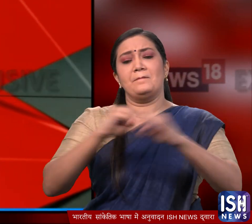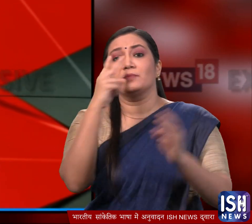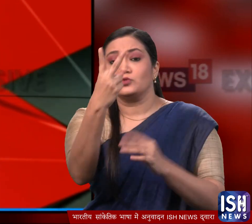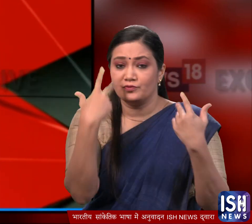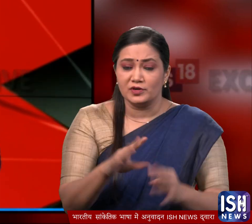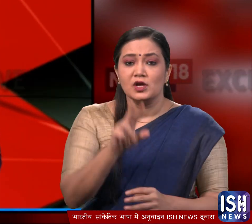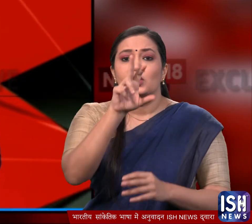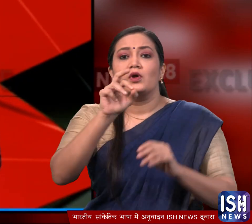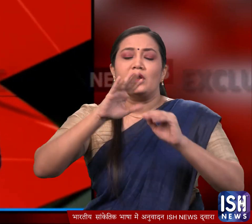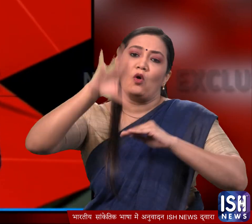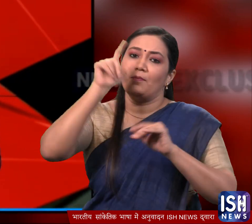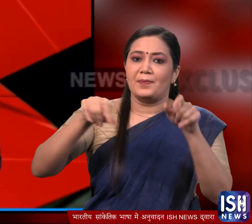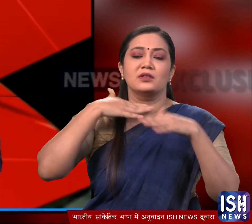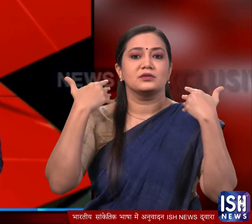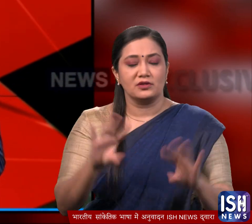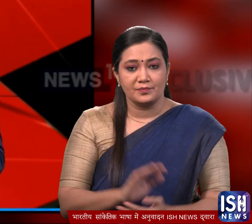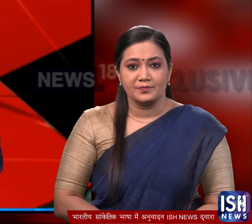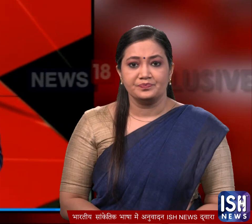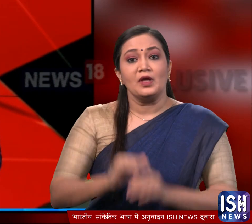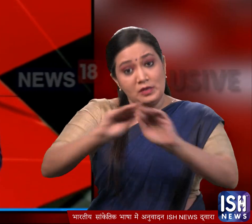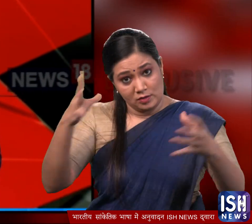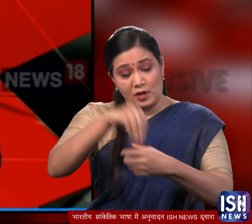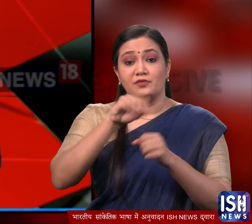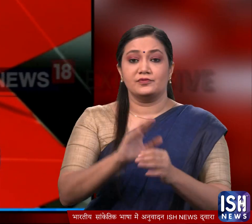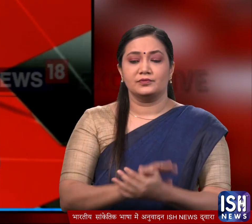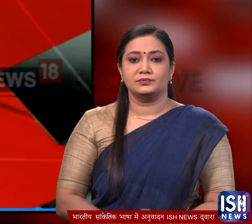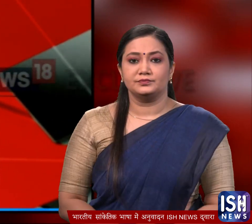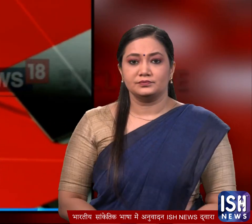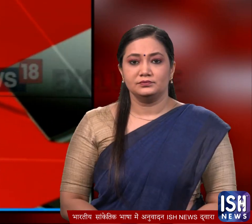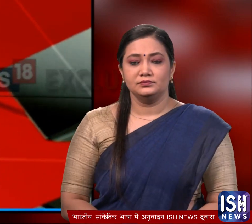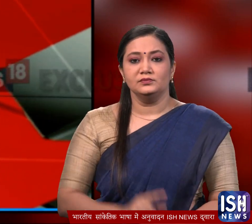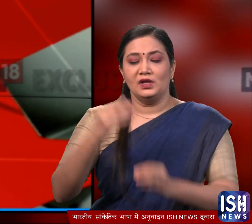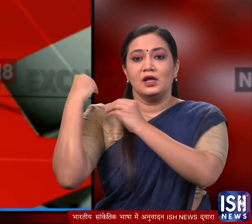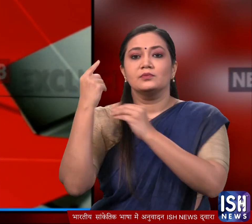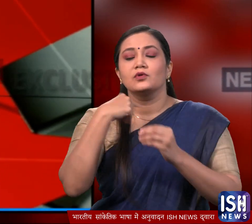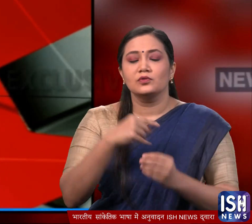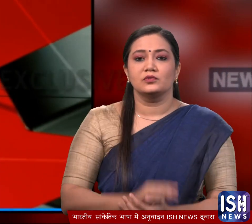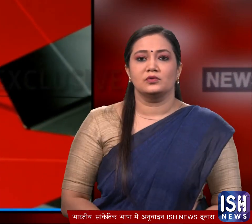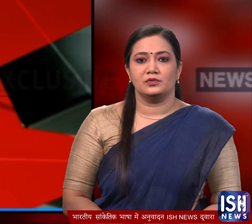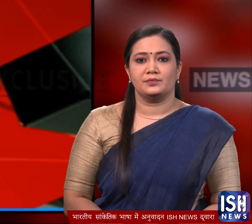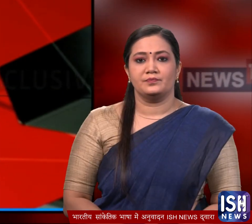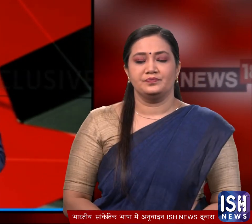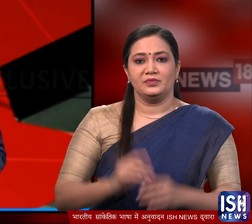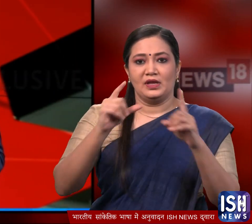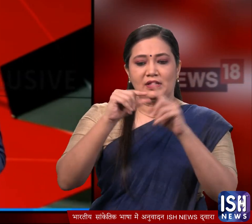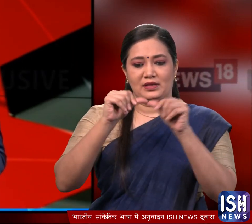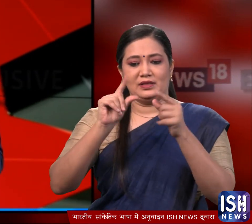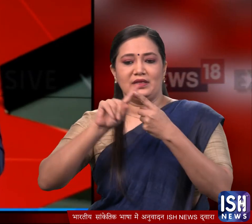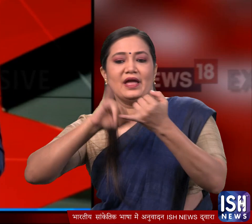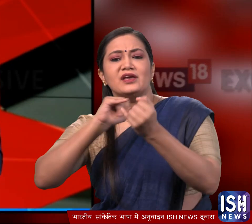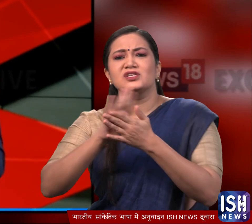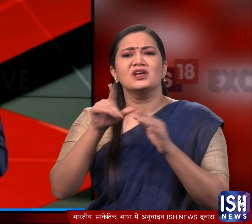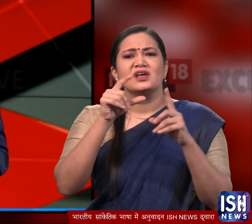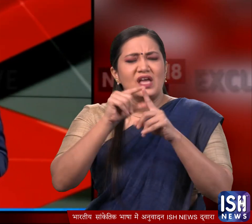धमाके हुए और 20 से ज्यादा लोगों की मौत हो गई। मरने वालों में बच्चे भी शामिल। हमले की जिम्मेदारी आतंकी संगठन दाइश ने ली। अब